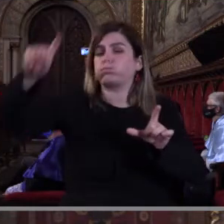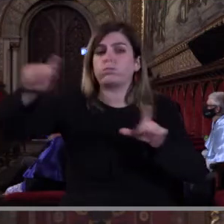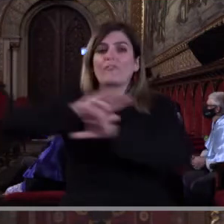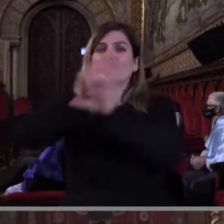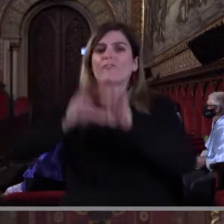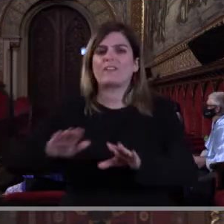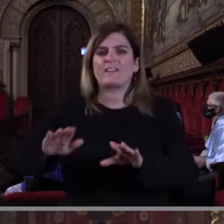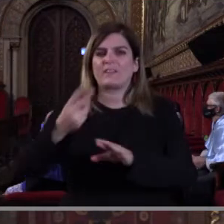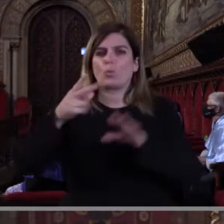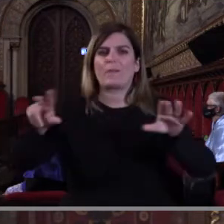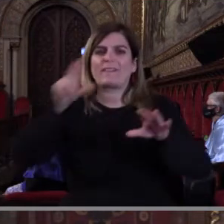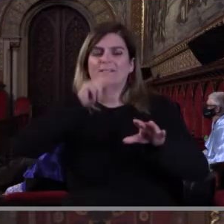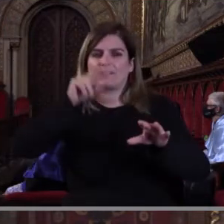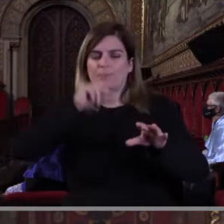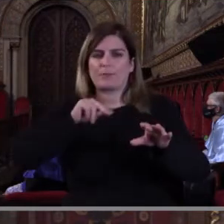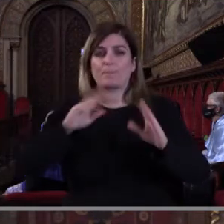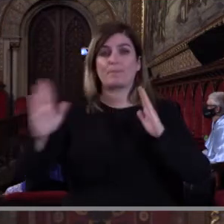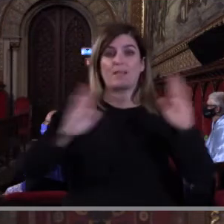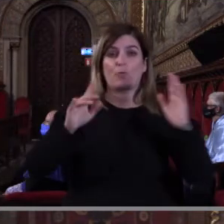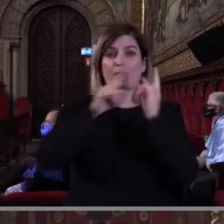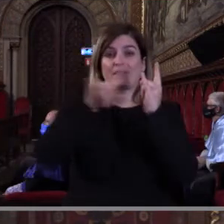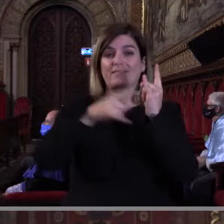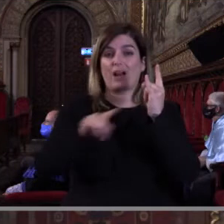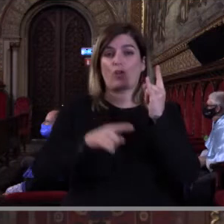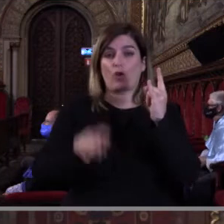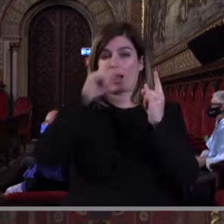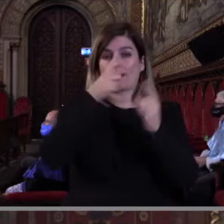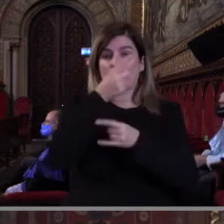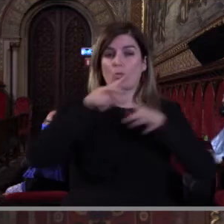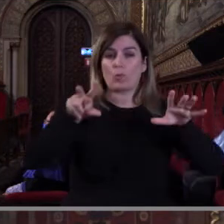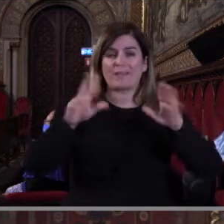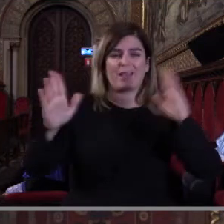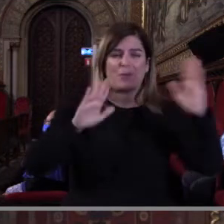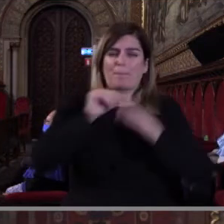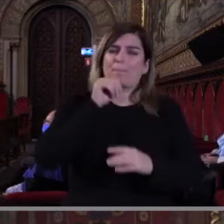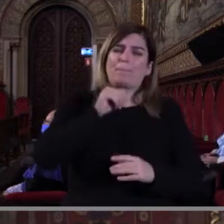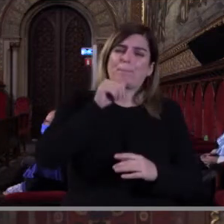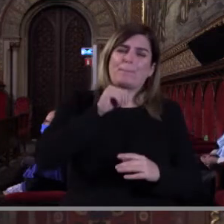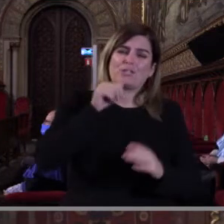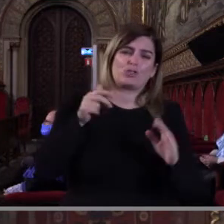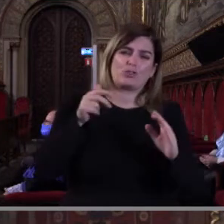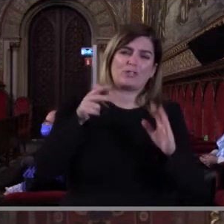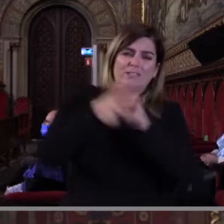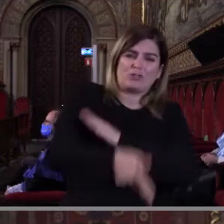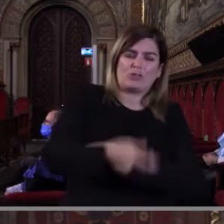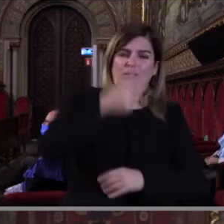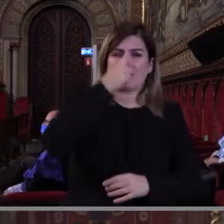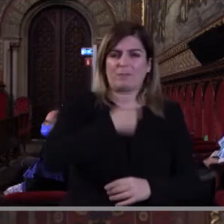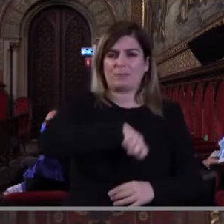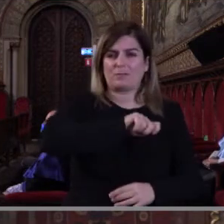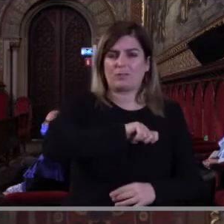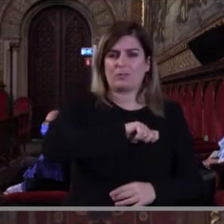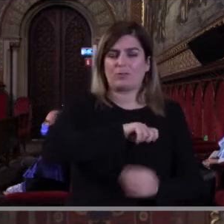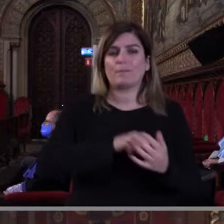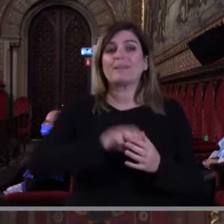de 1918. La tardor de 1918 va ser l'època més terrible de la grip espanyola. La